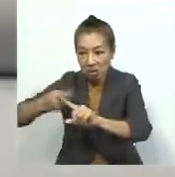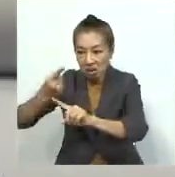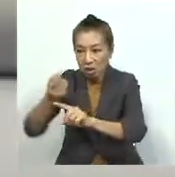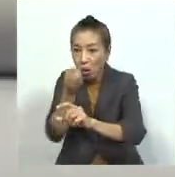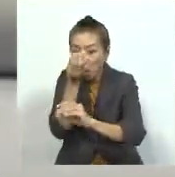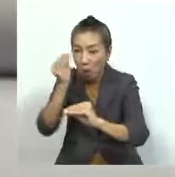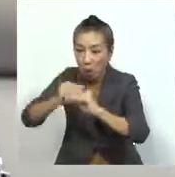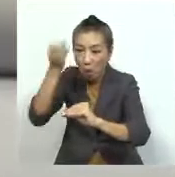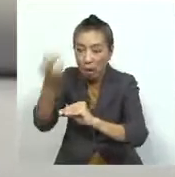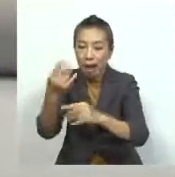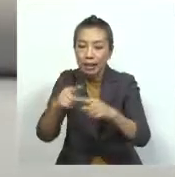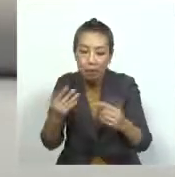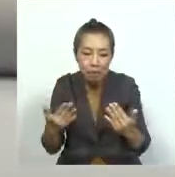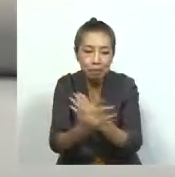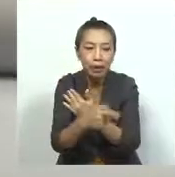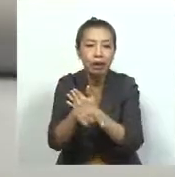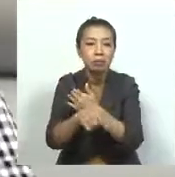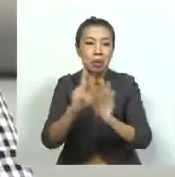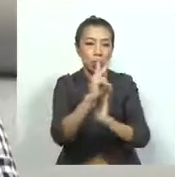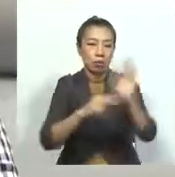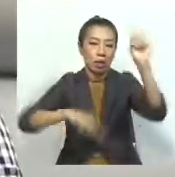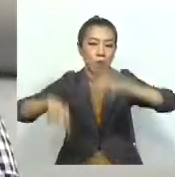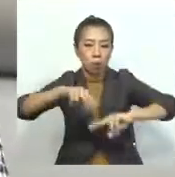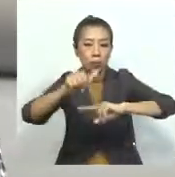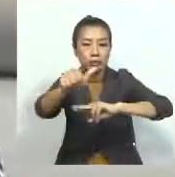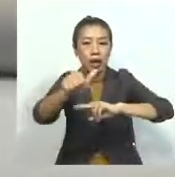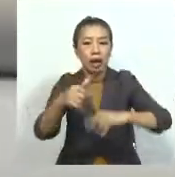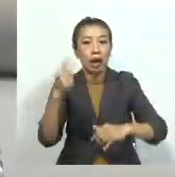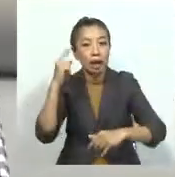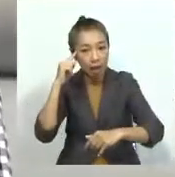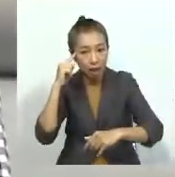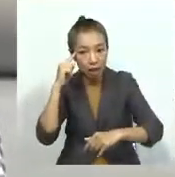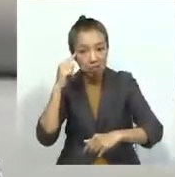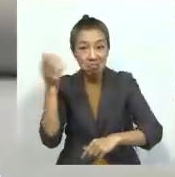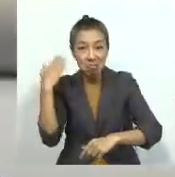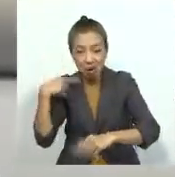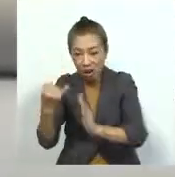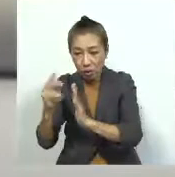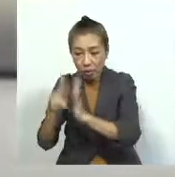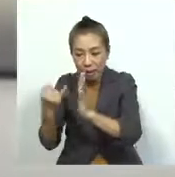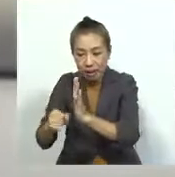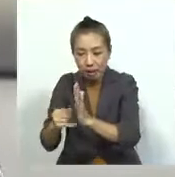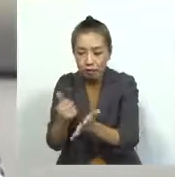งๆมันจะลดลงละก็มีการควบคุมโดยกฎหมายอยู่จากใต้โต๊ะยกขึ้นมาอยู่บนโต๊ะ